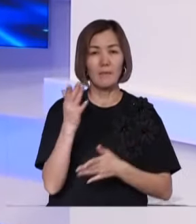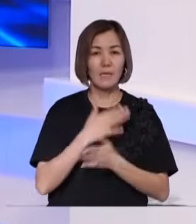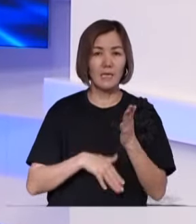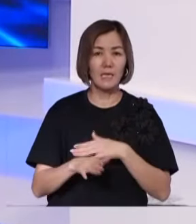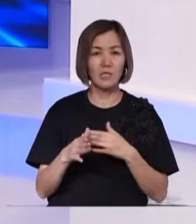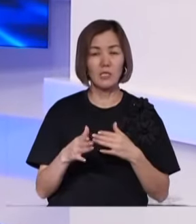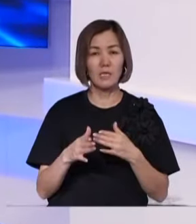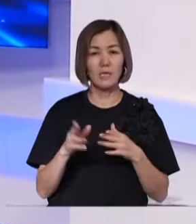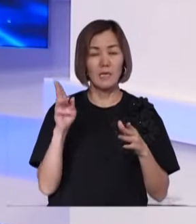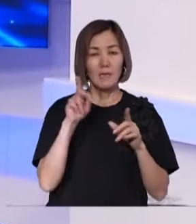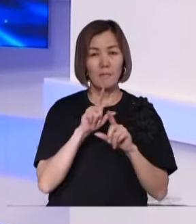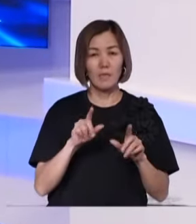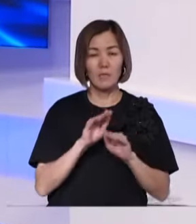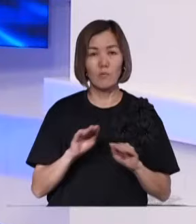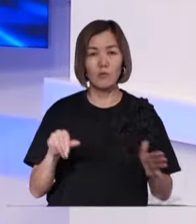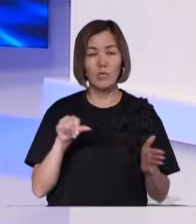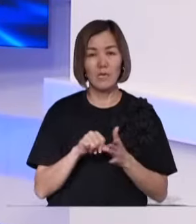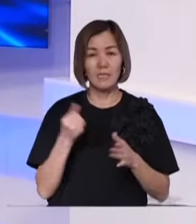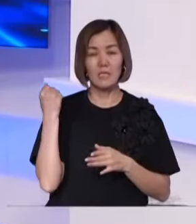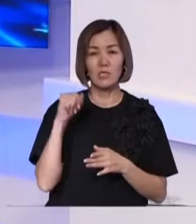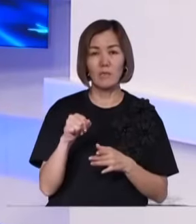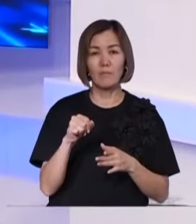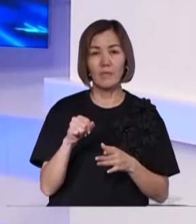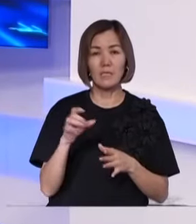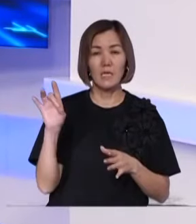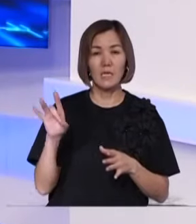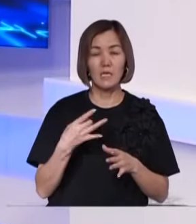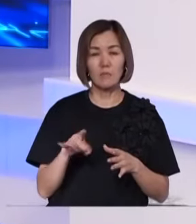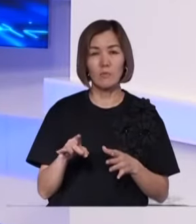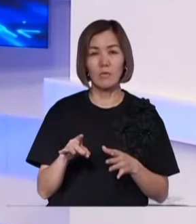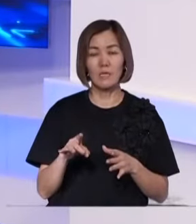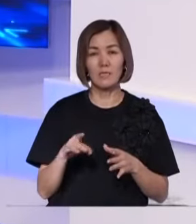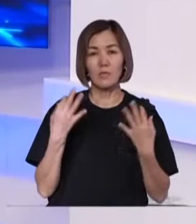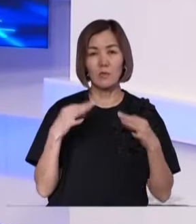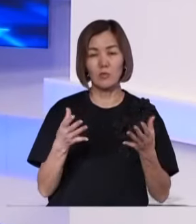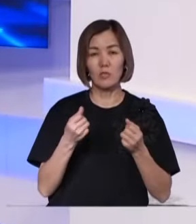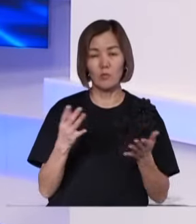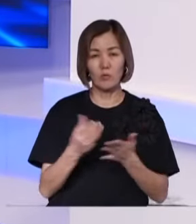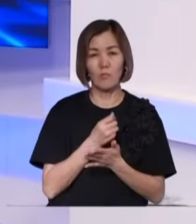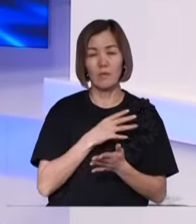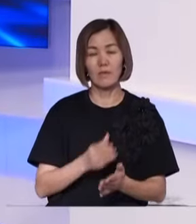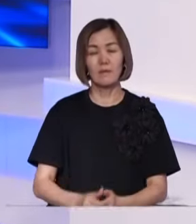білімге мүдделі мектеп оқушылары қатысқан, жеңімпаздар сайыстың республикалық кезеңіне жолдама ұтып алды.